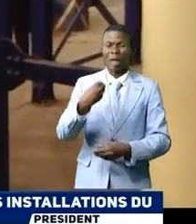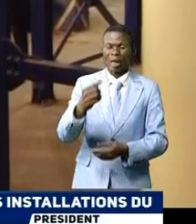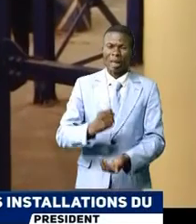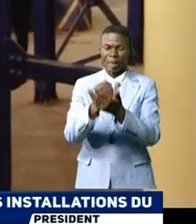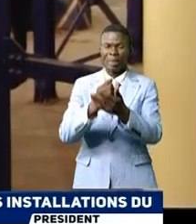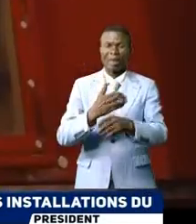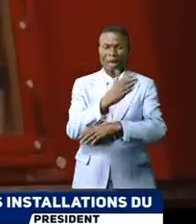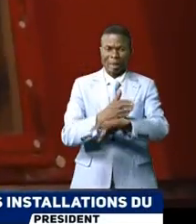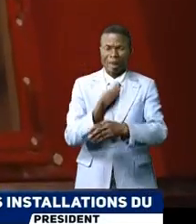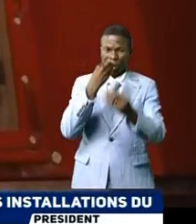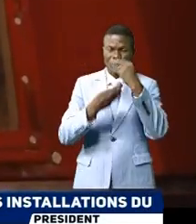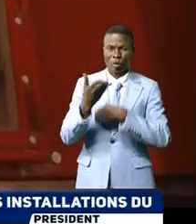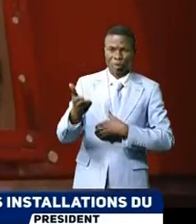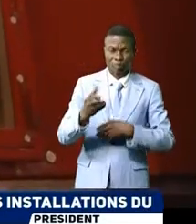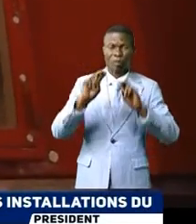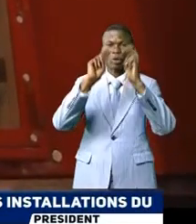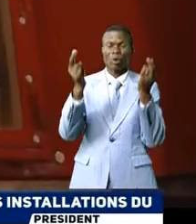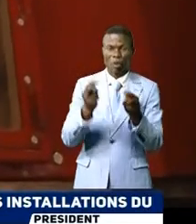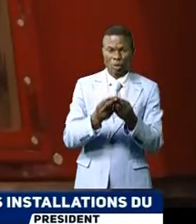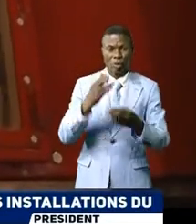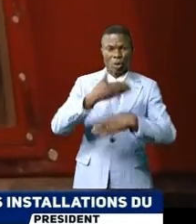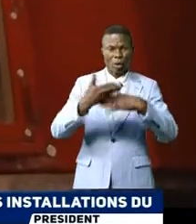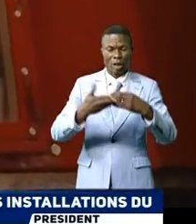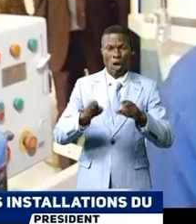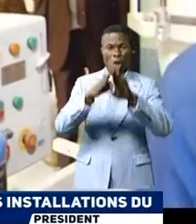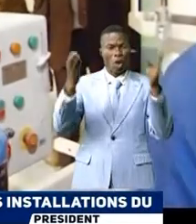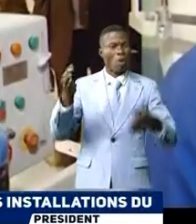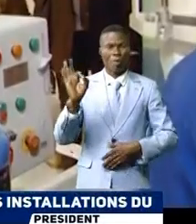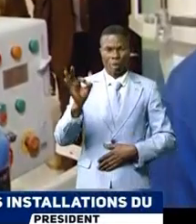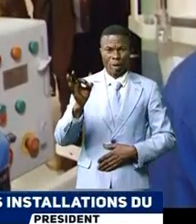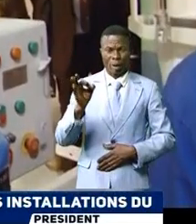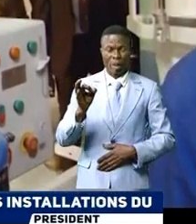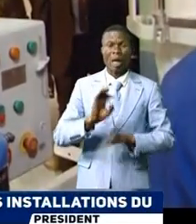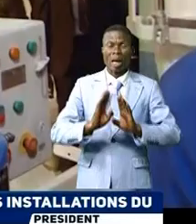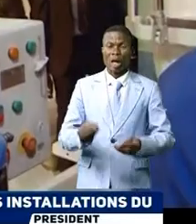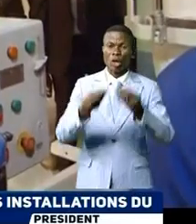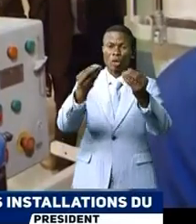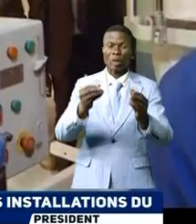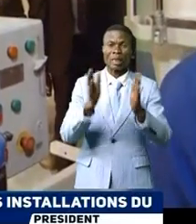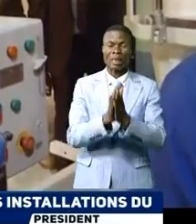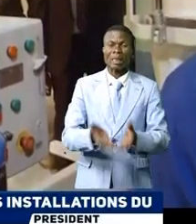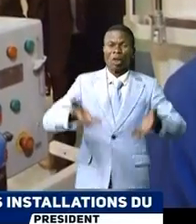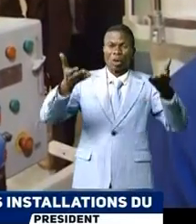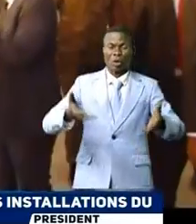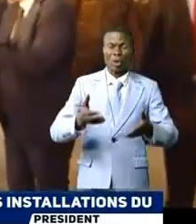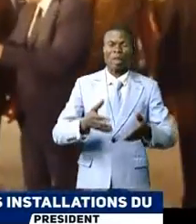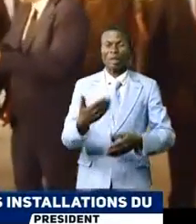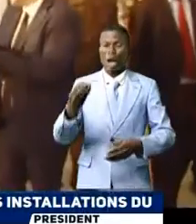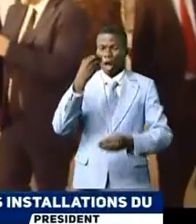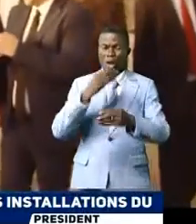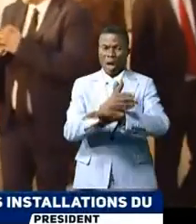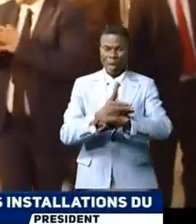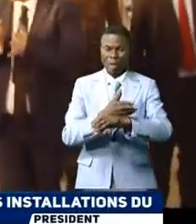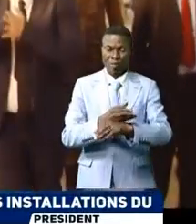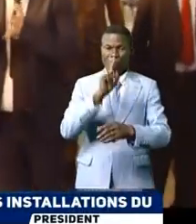des bétails. L'usine réhabilitée n'est pas encore inaugurée, mais peut produire jusqu'à 10 tonnes d'aliments pour bétail par